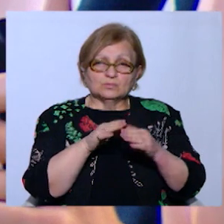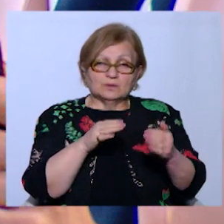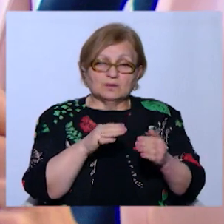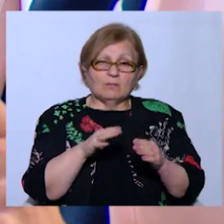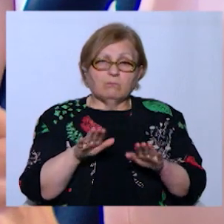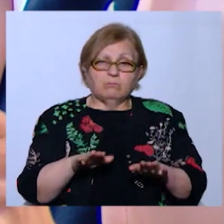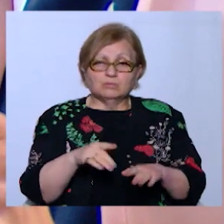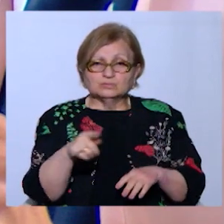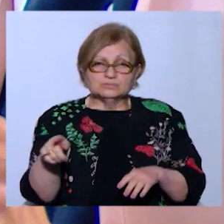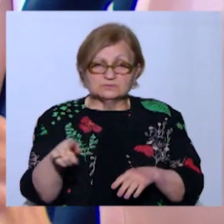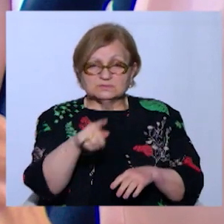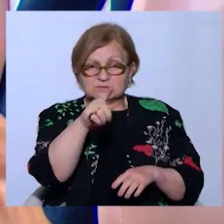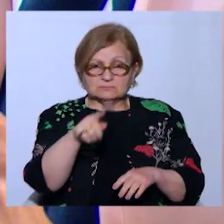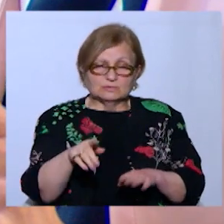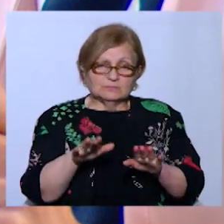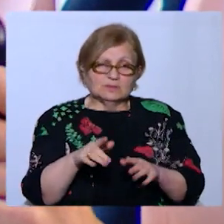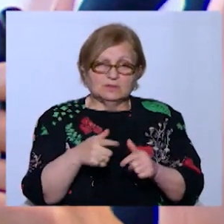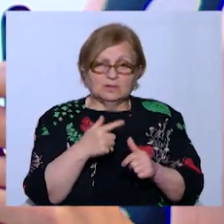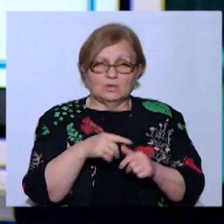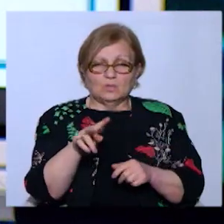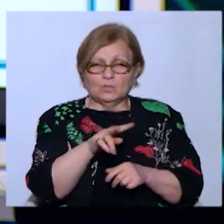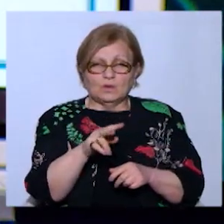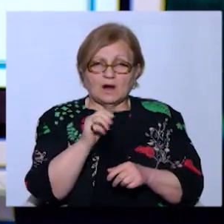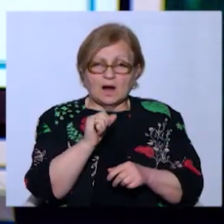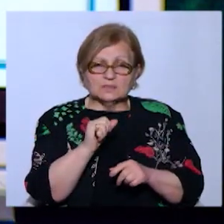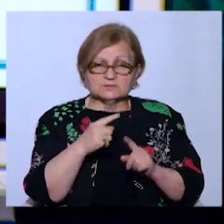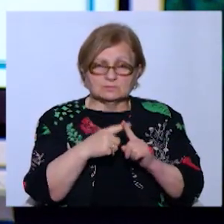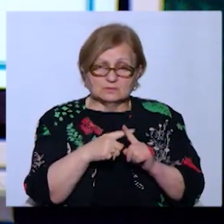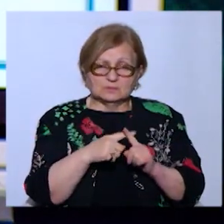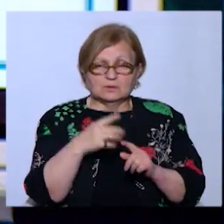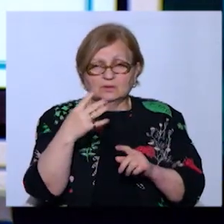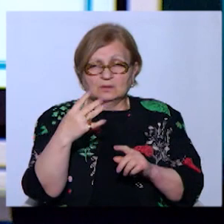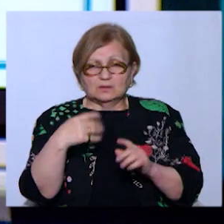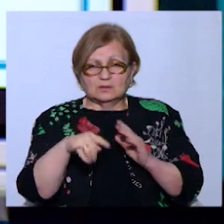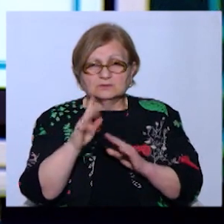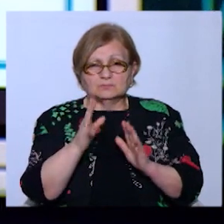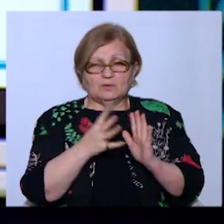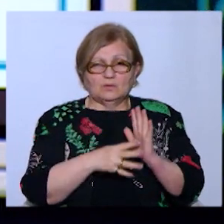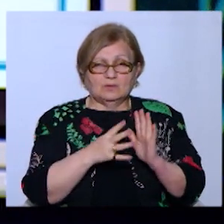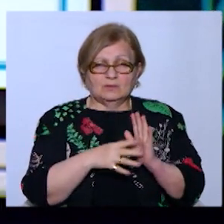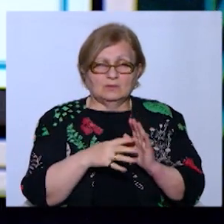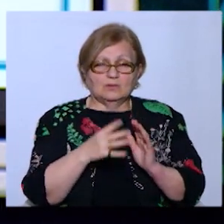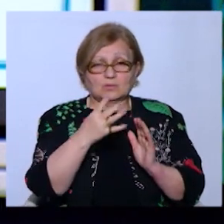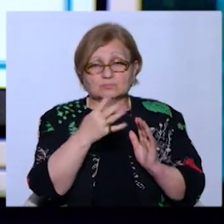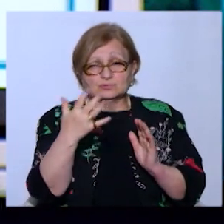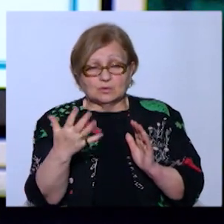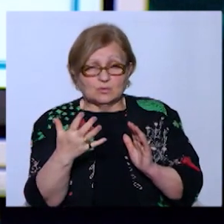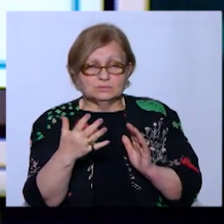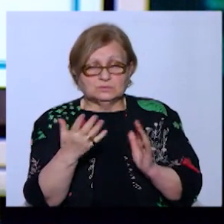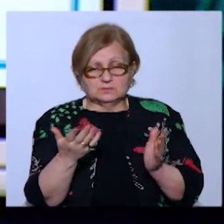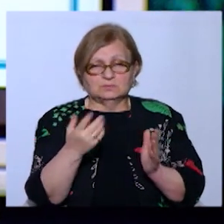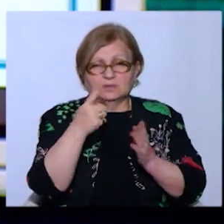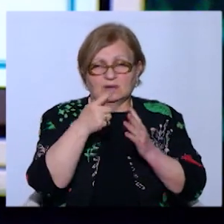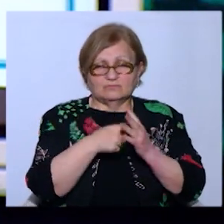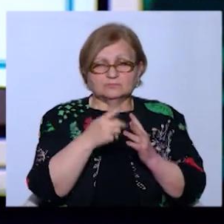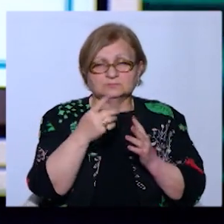ფუძესთან მდებარე კუთხეები ტოლია. ესე კუთხე ასრო B მიუმატოთ ერთად 90 გრადუსია, რადგან ტოლია თვითონ გამოდის 45 გრადუსი.